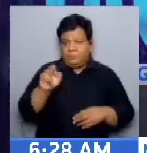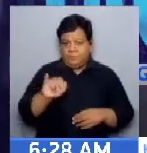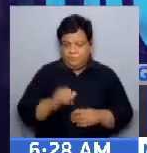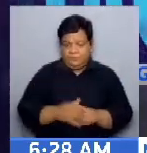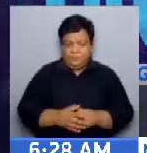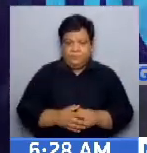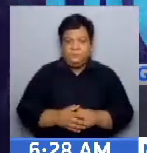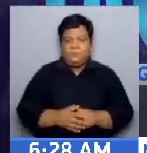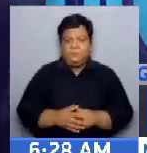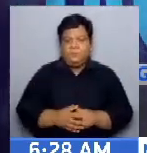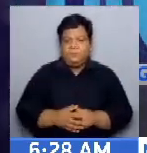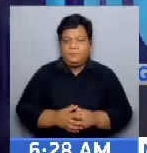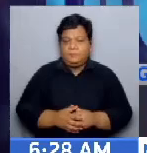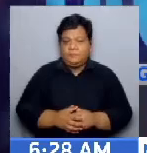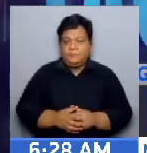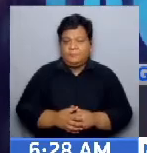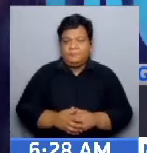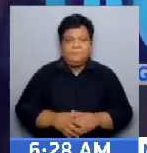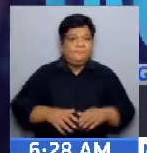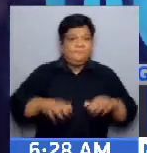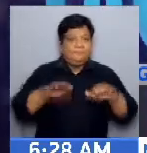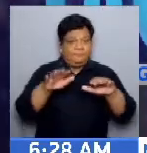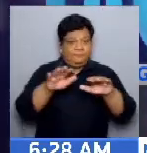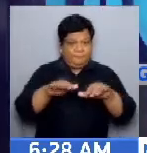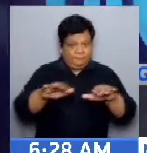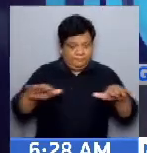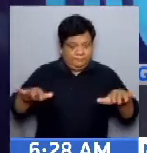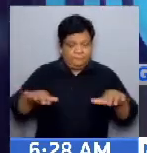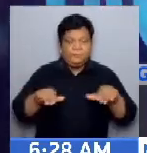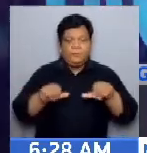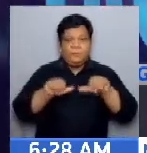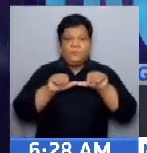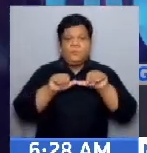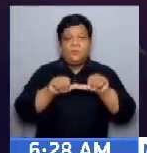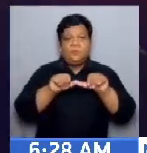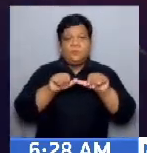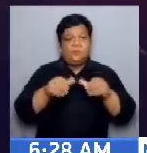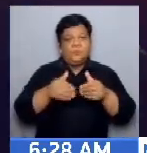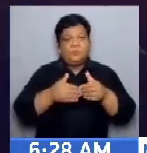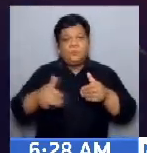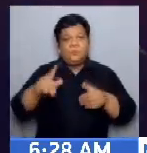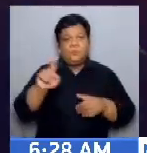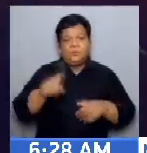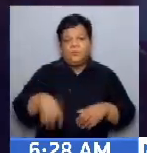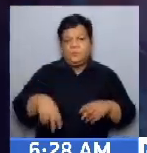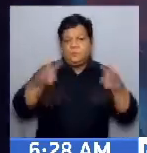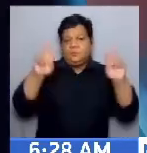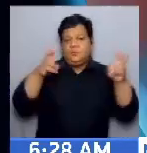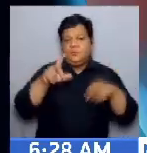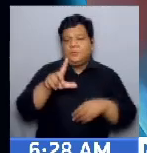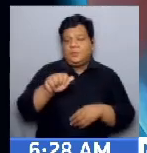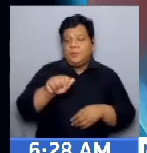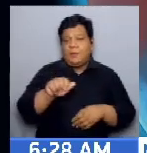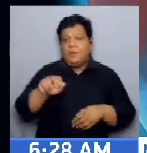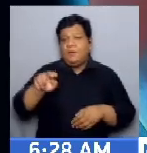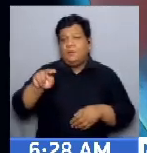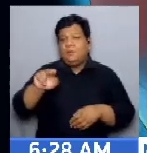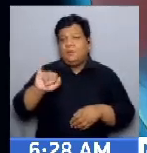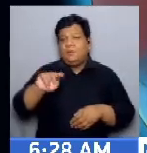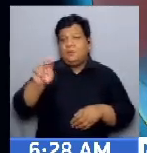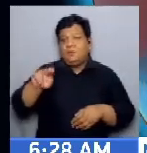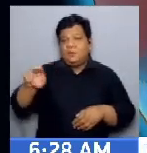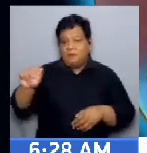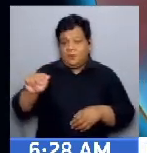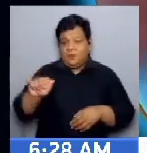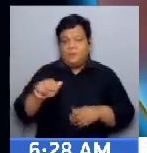Oh, mga kapuso, magpapatuloy po sa mga susunod na buwan ang La Nina phenomenon, ha? At yan ay ayon sa PAGASA. At dahil rainy season ngayon